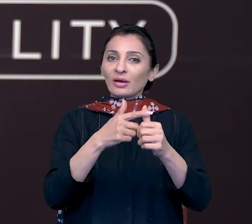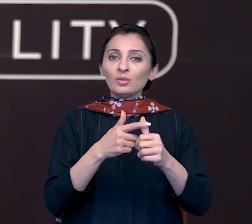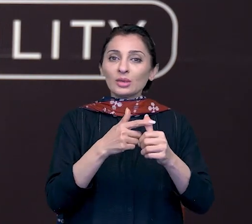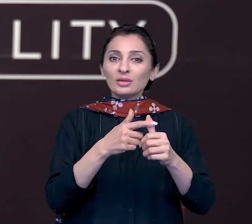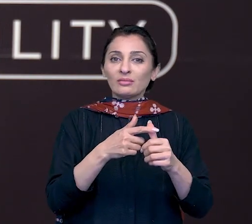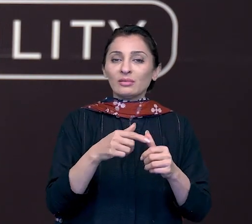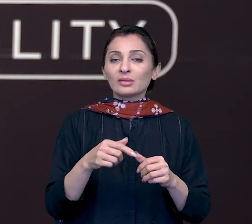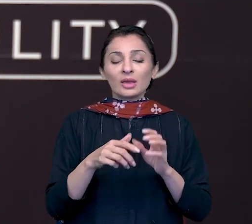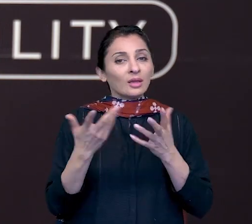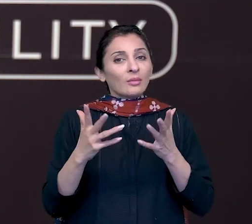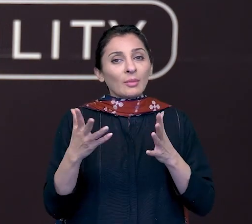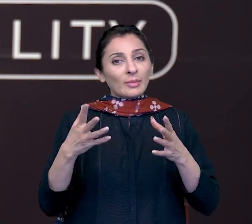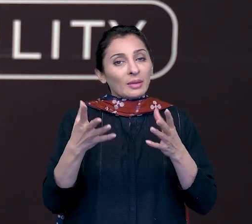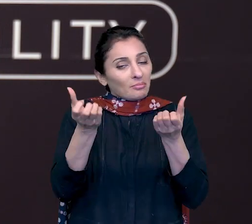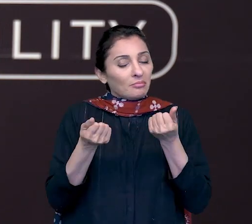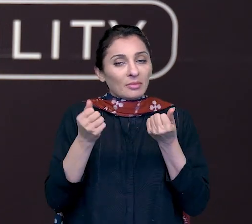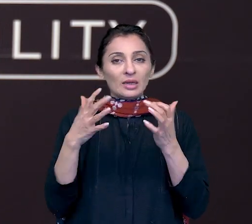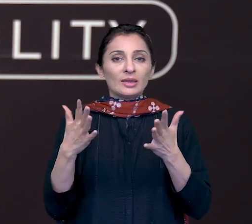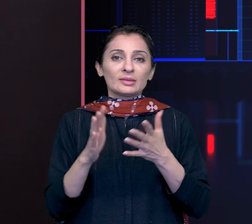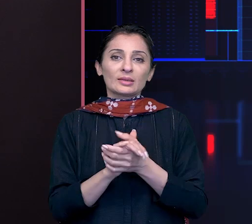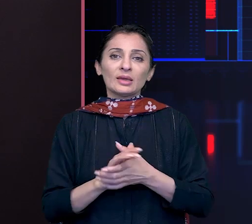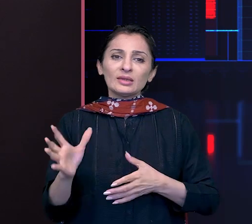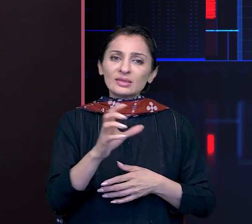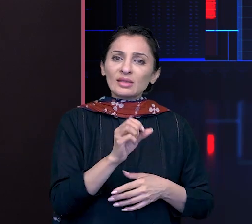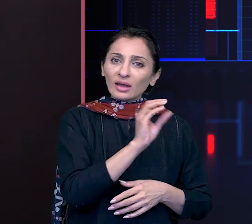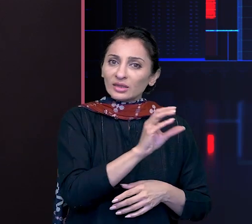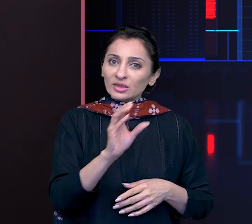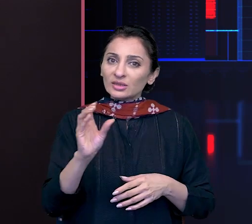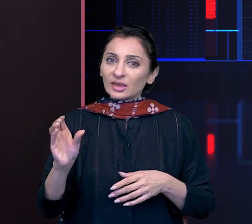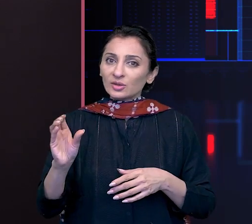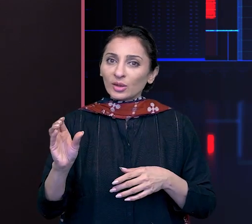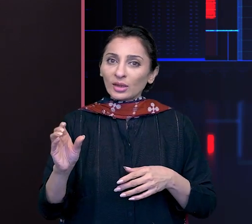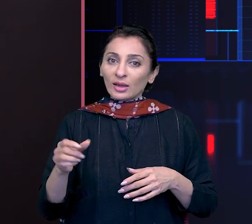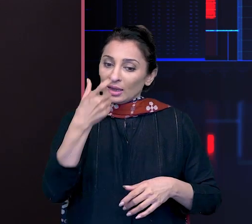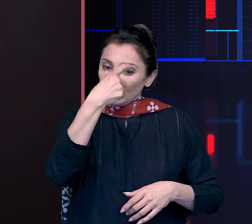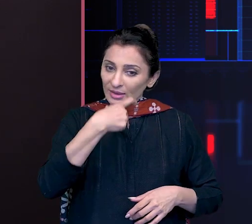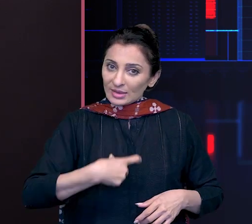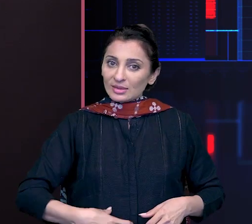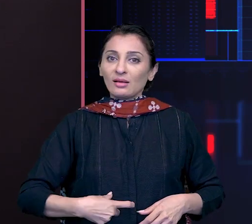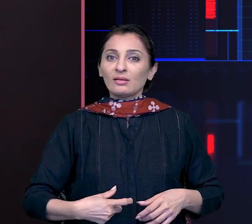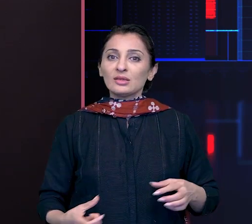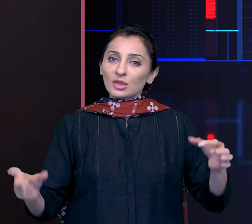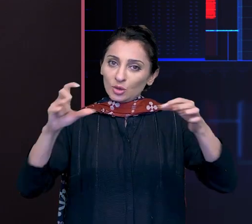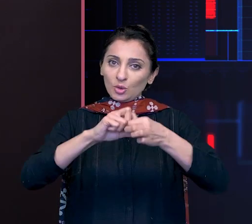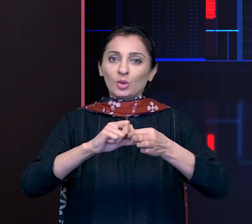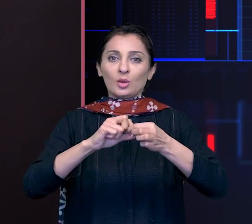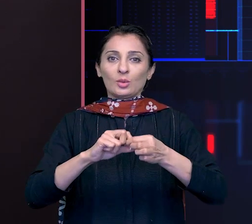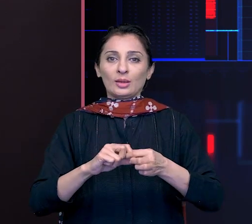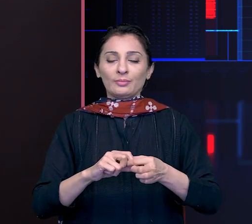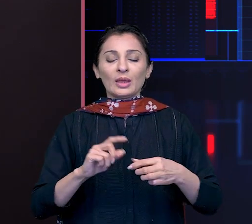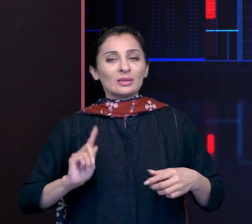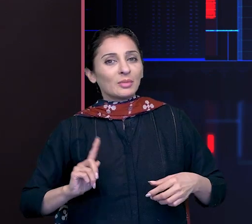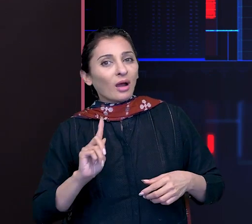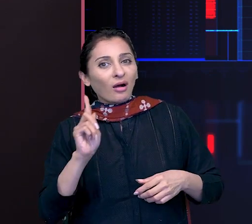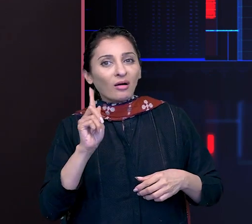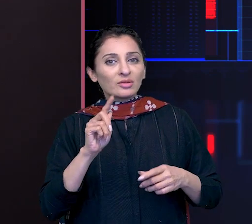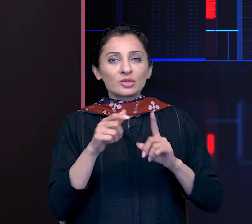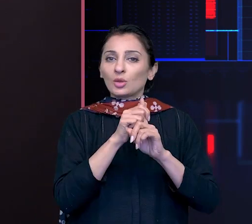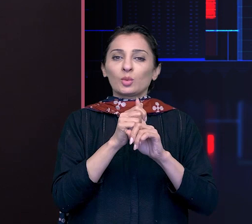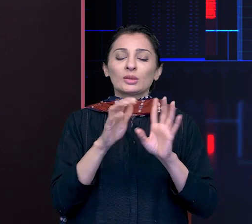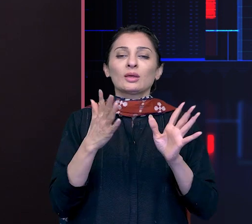کا جواب شاید ہمیں کبھی بھی نہ مل سکے. تو ان ساری چیزوں کو ذہن میں رکھتے ہوئے، کیونکہ یہ سوال جو ہیں یہ انسان سے جڑے ہوئے